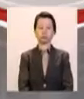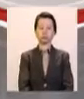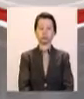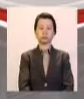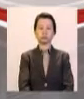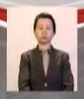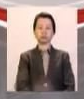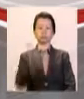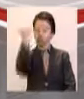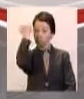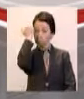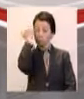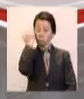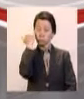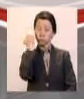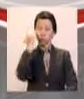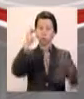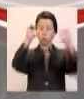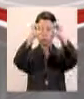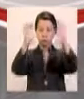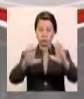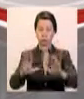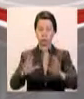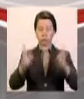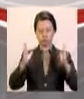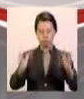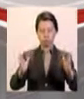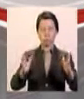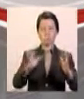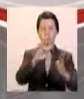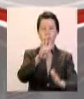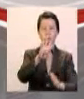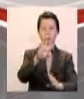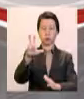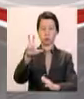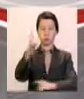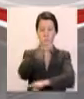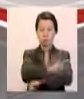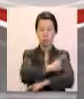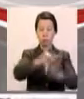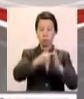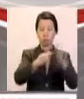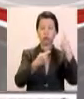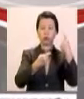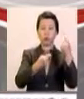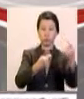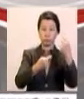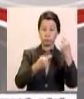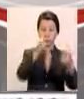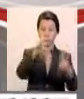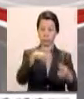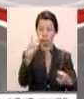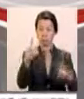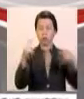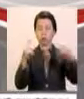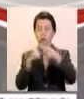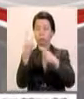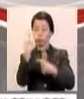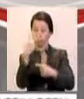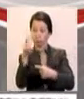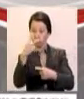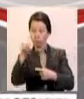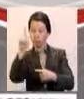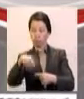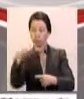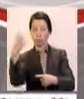Dalam perkembangan lain, Mahkamah Korona Shah Alam menetapkan tempoh 43 hari mulai 11 Februari hingga 12 April ini sebagai